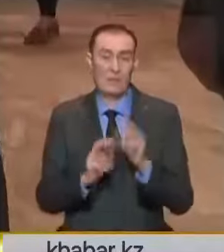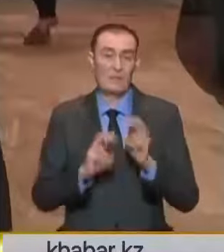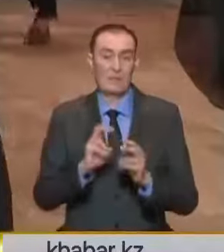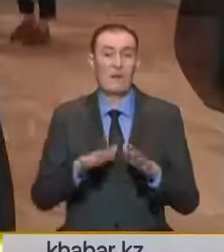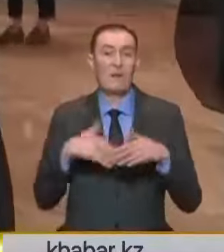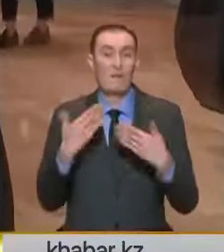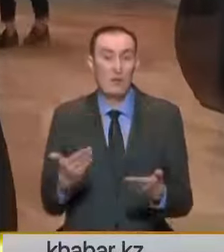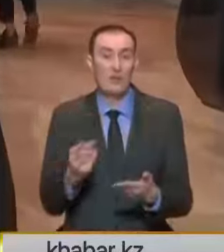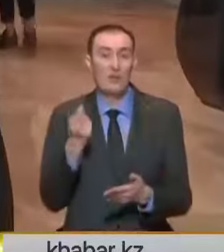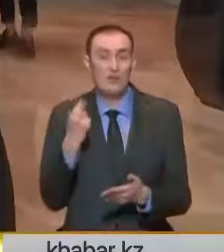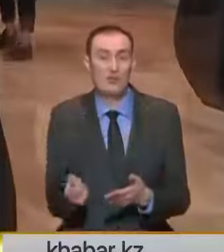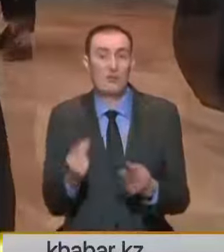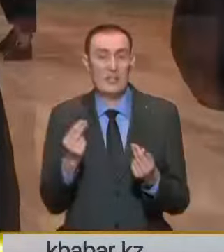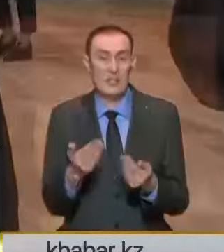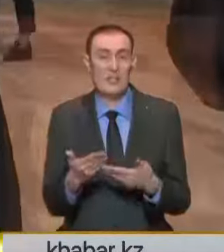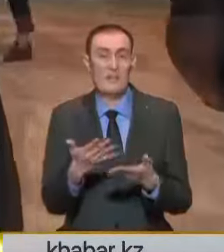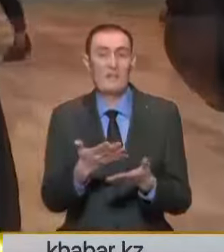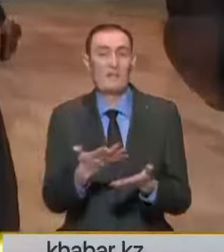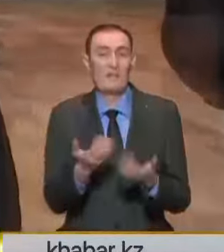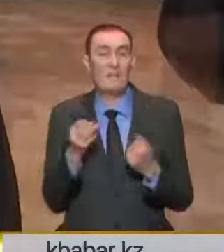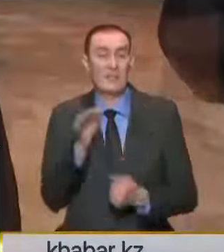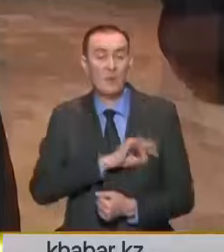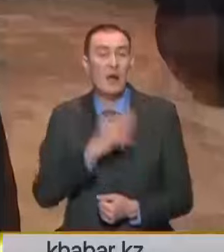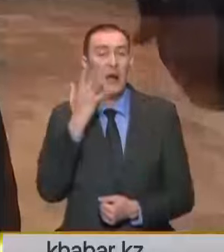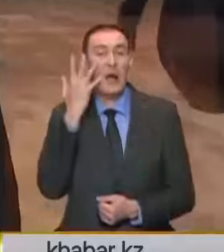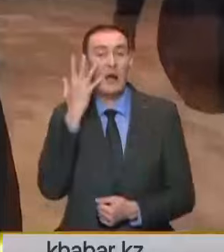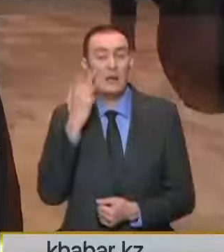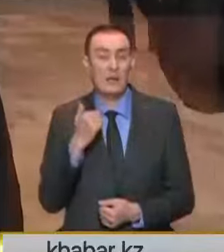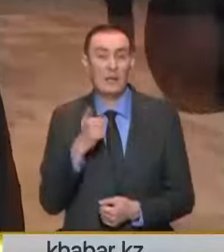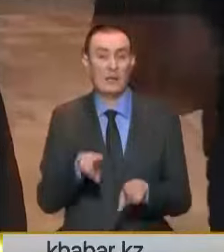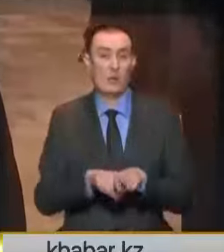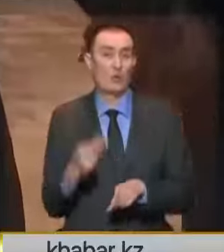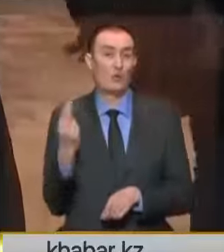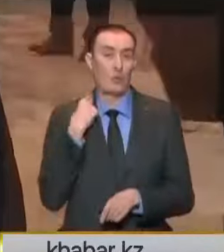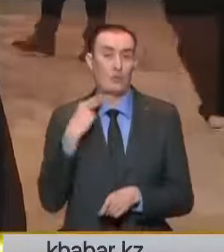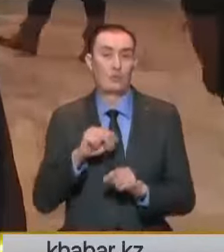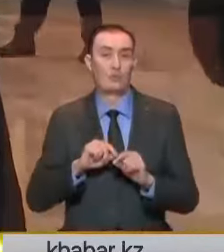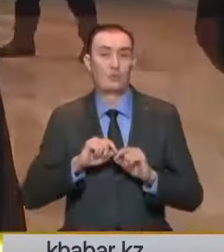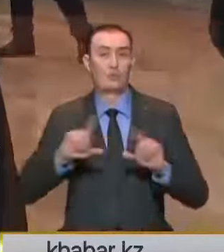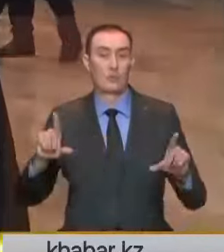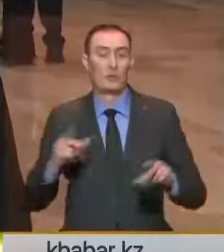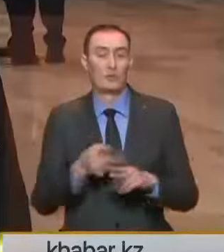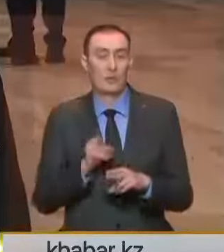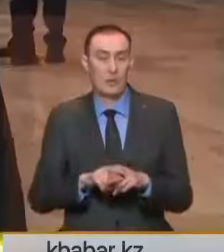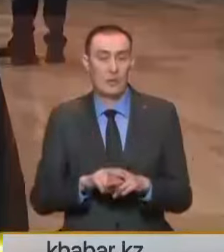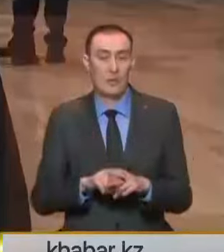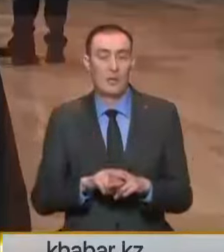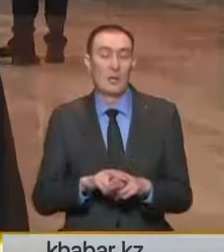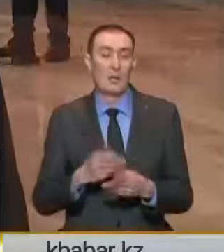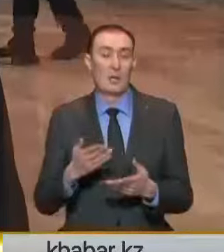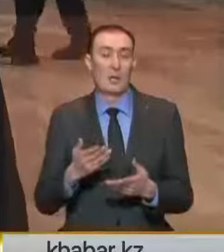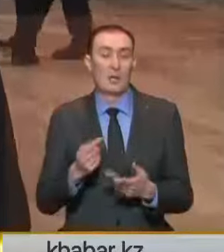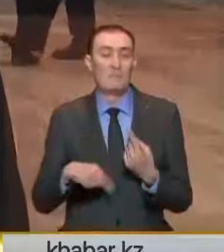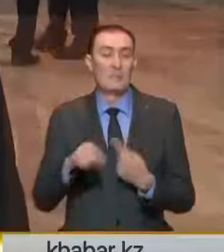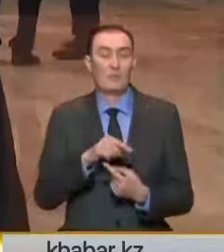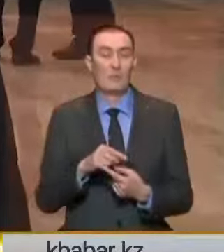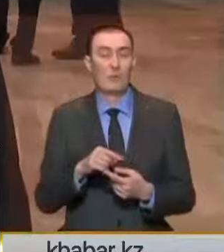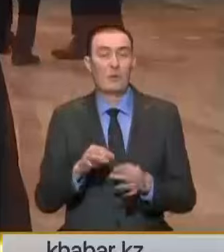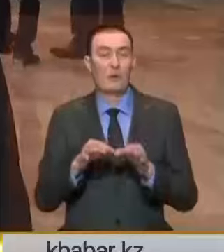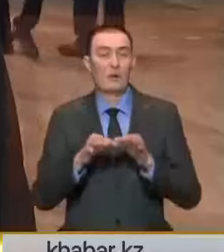вот дешевые деньги, пожалуйста, берите, но когда возникают вот такие задолженности, эти вопросы возникают уже у бизнеса именно по кассовым